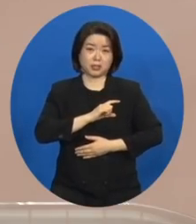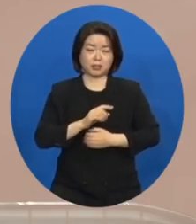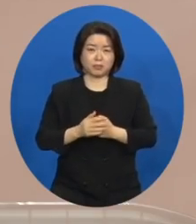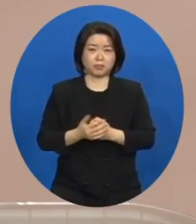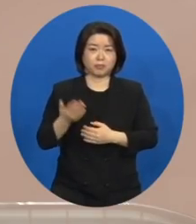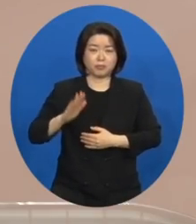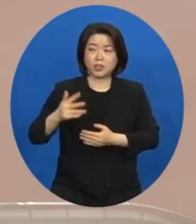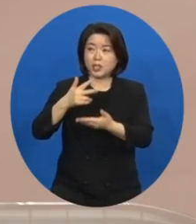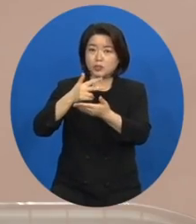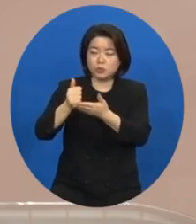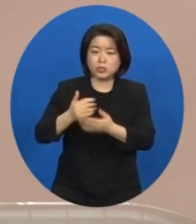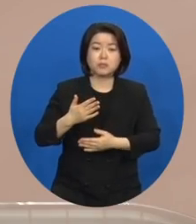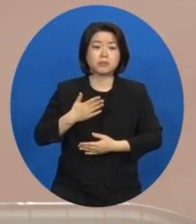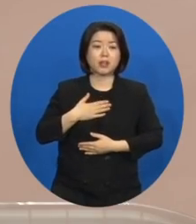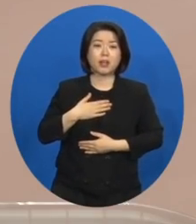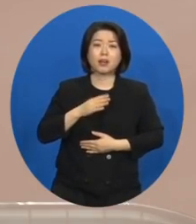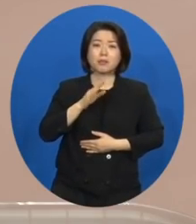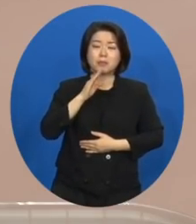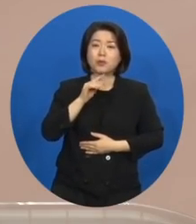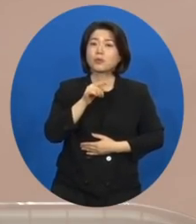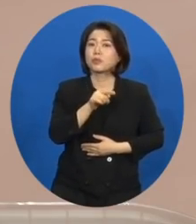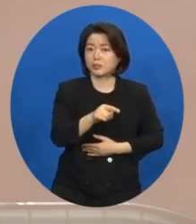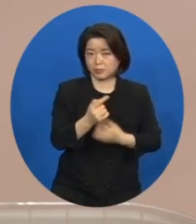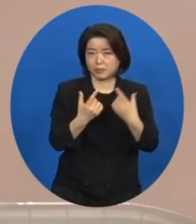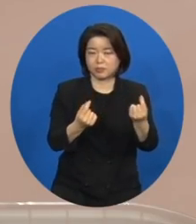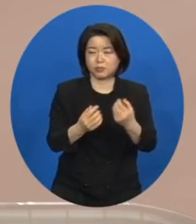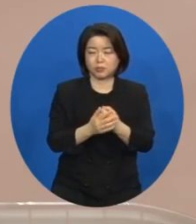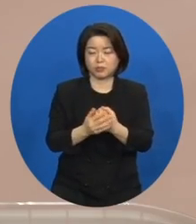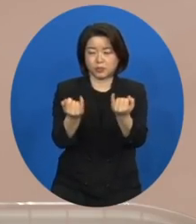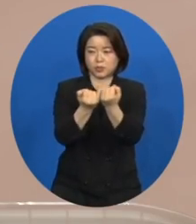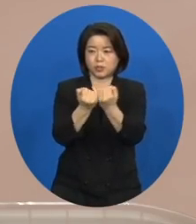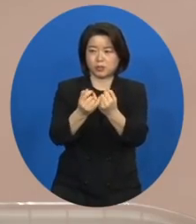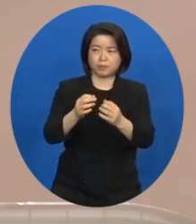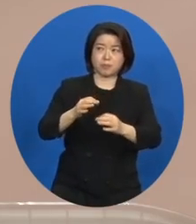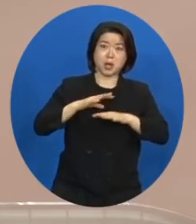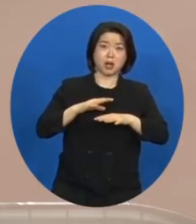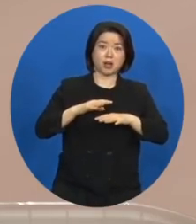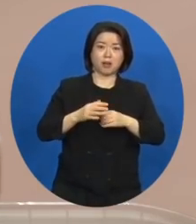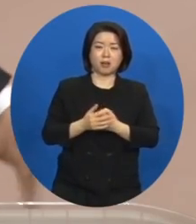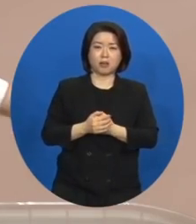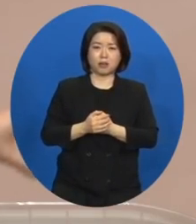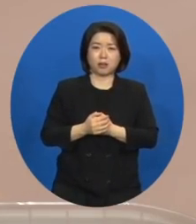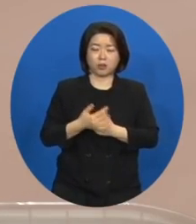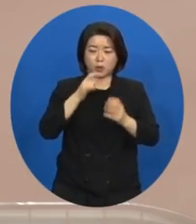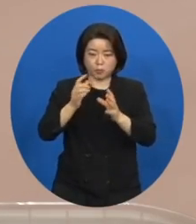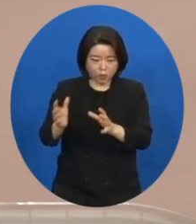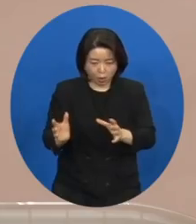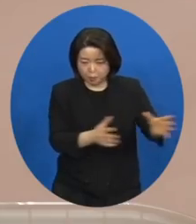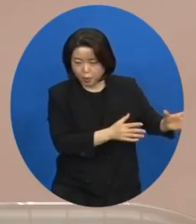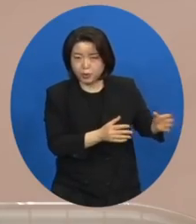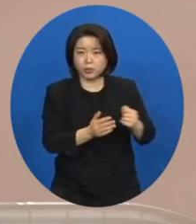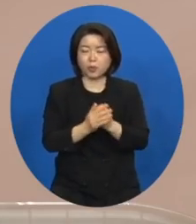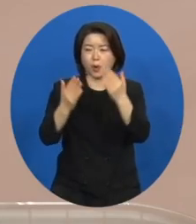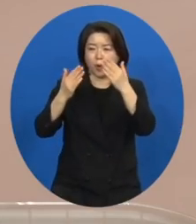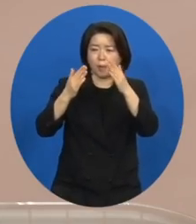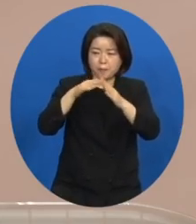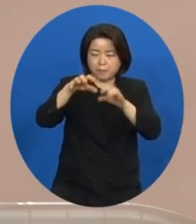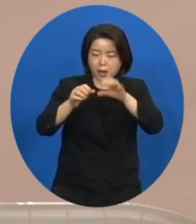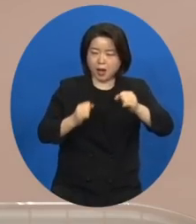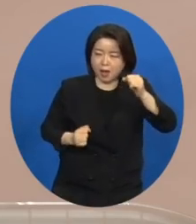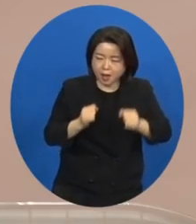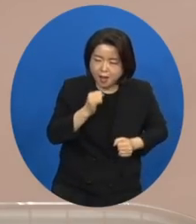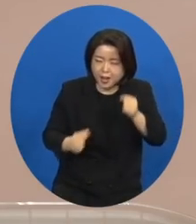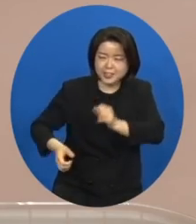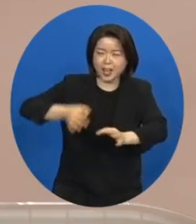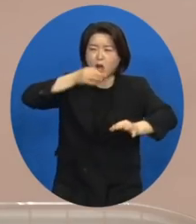주님이 내가 바로크 라는 거예요 여기 강짱 너는 물동이를 버려두고 마을로 들어가서 왜 시기